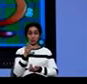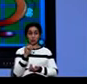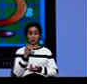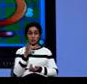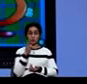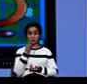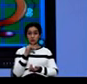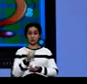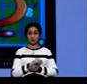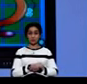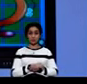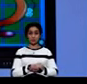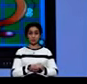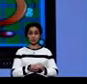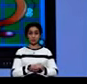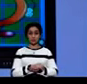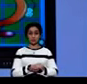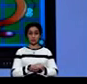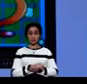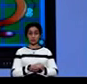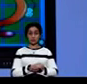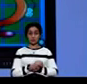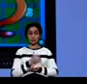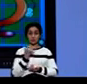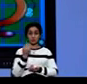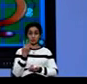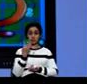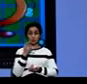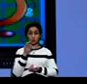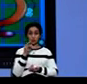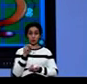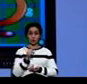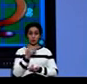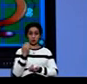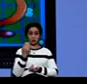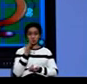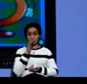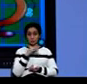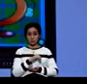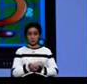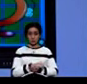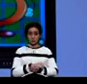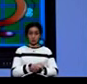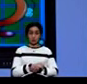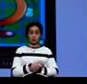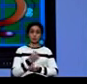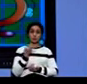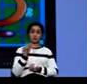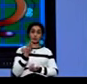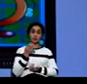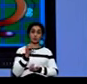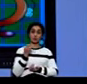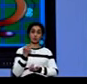лет? Уничёшда. Ему 4 года. Уторяшда.